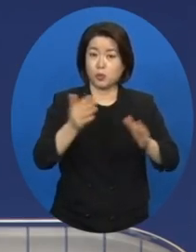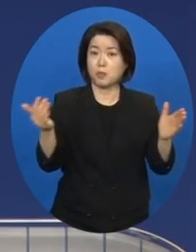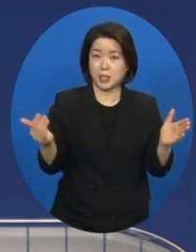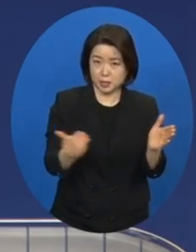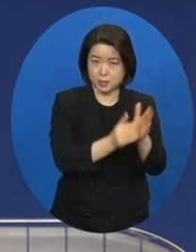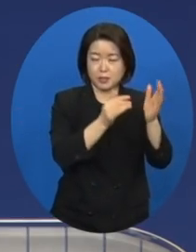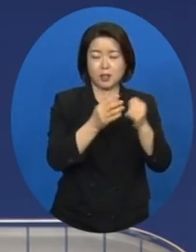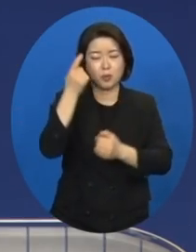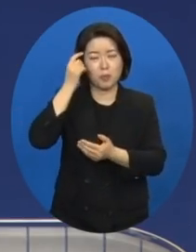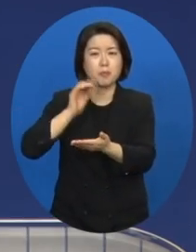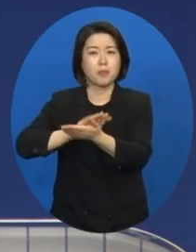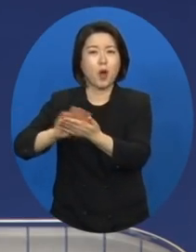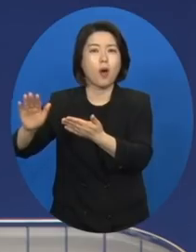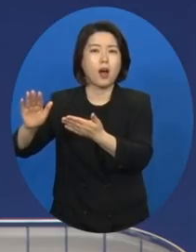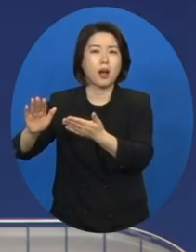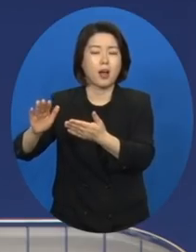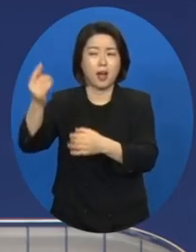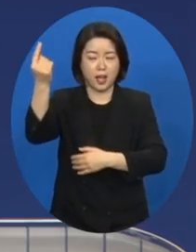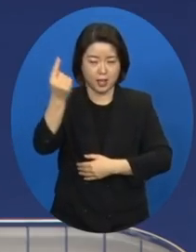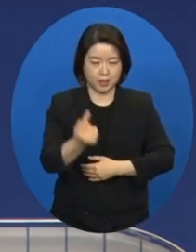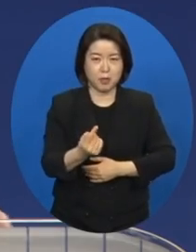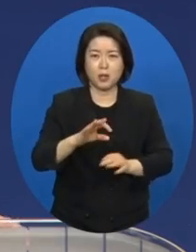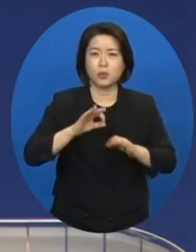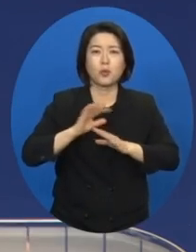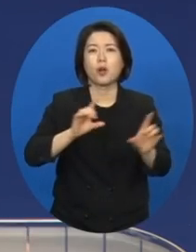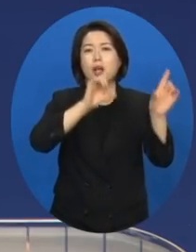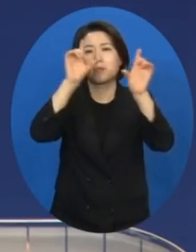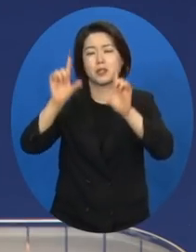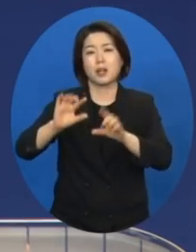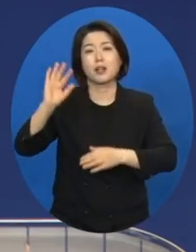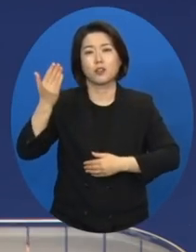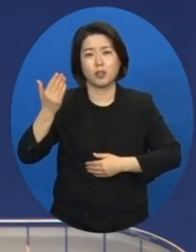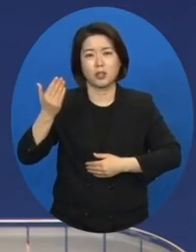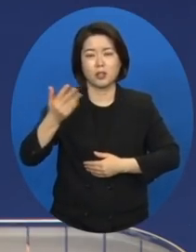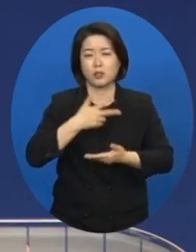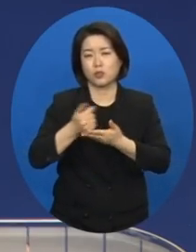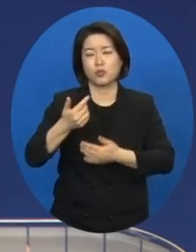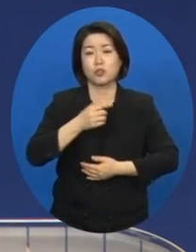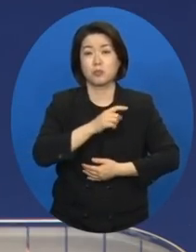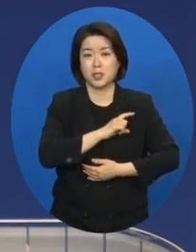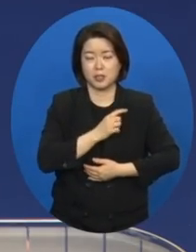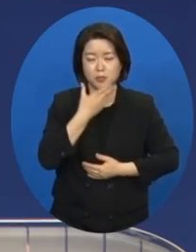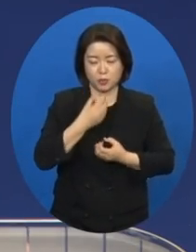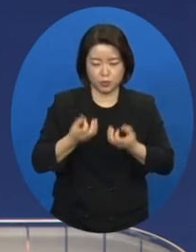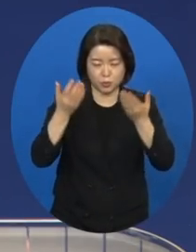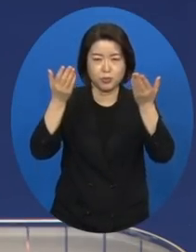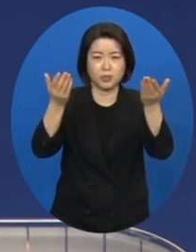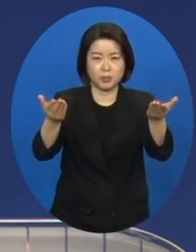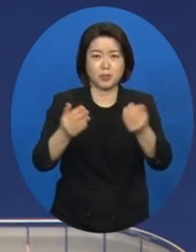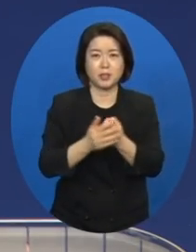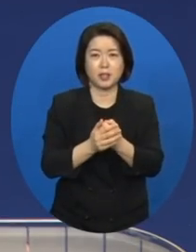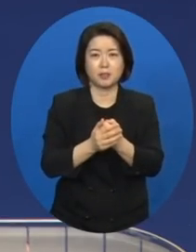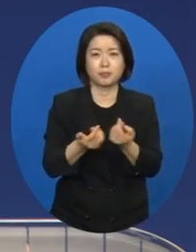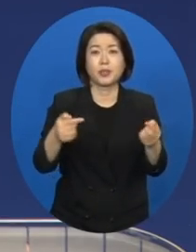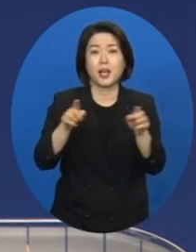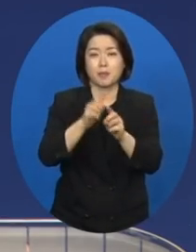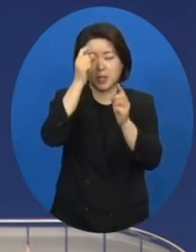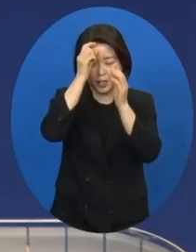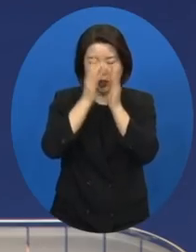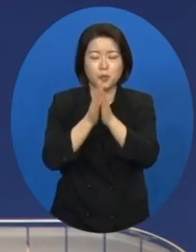그 평화가 임하는 놀라운 삶을 살게 되시기를 주님의 이름으로 축원합니다. 우리 기도하겠습니다.